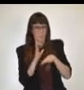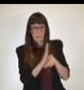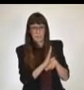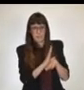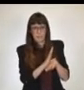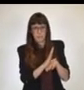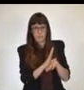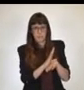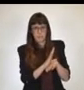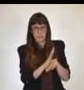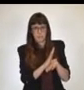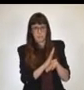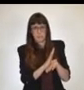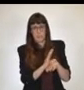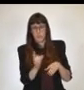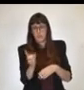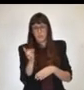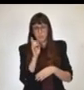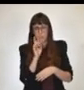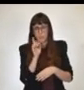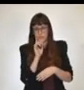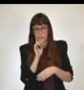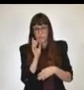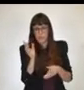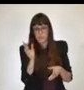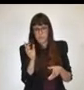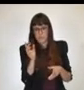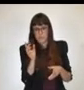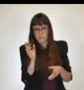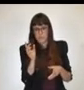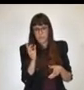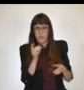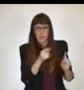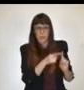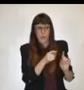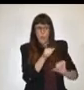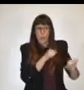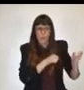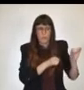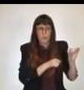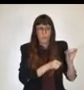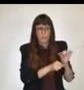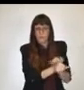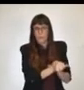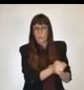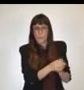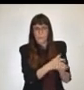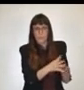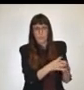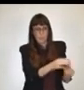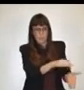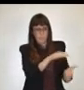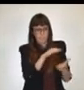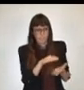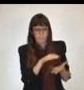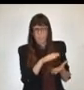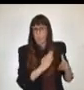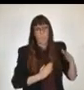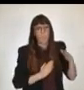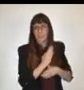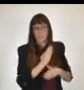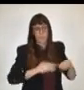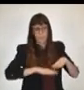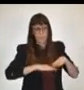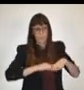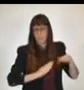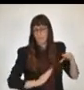COS l'offre, parce que c'était supérieur à la limite de contrepartie. Ça représentait en fait une proportion des fonds propres tellement importante qu'il fallait donc